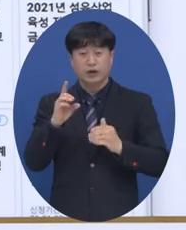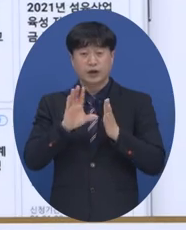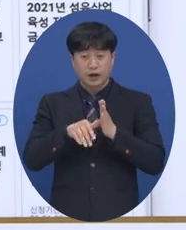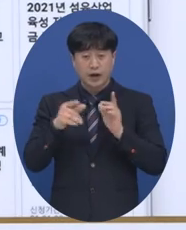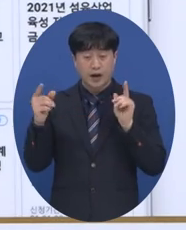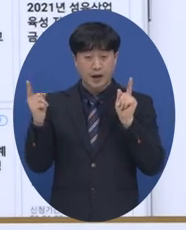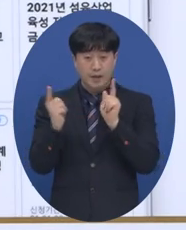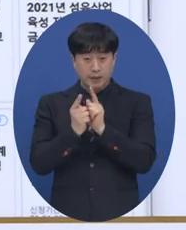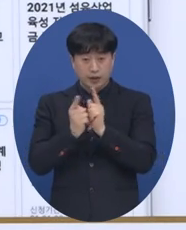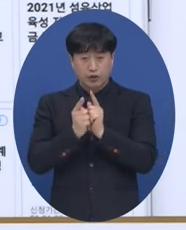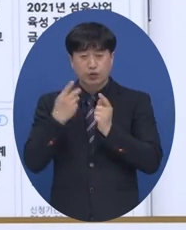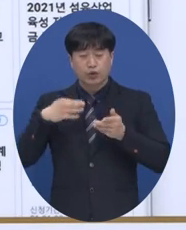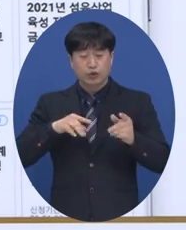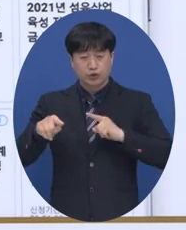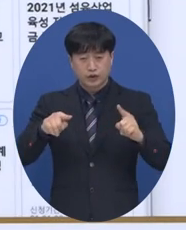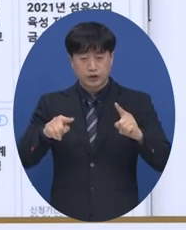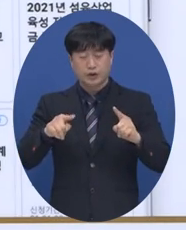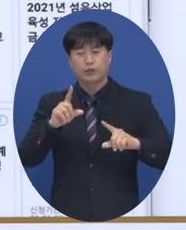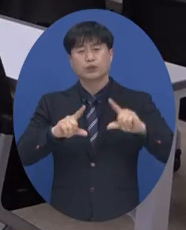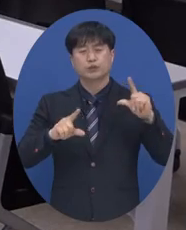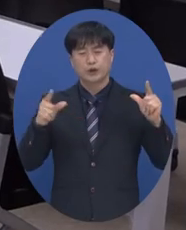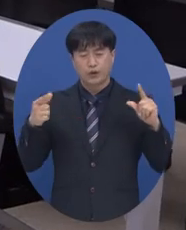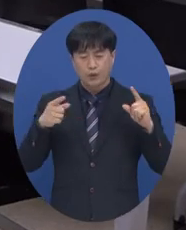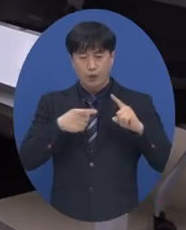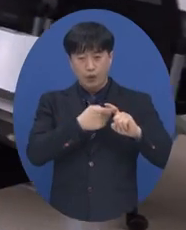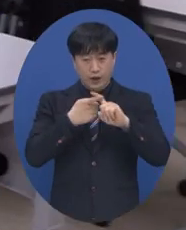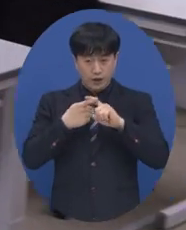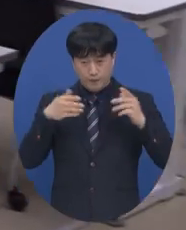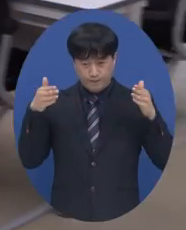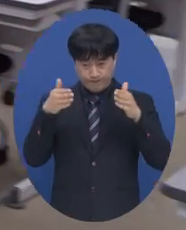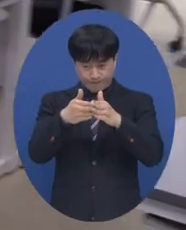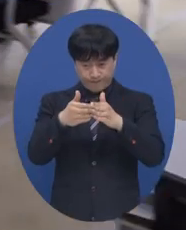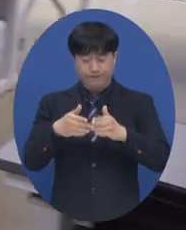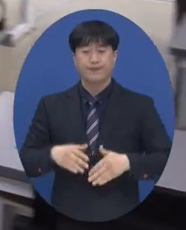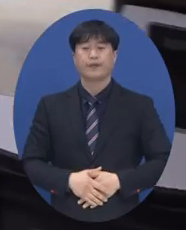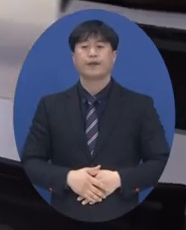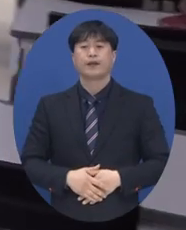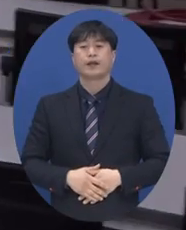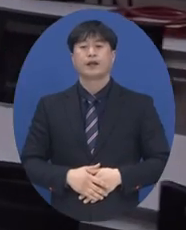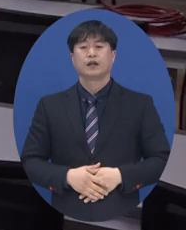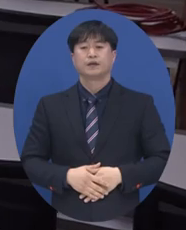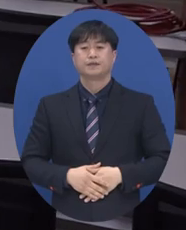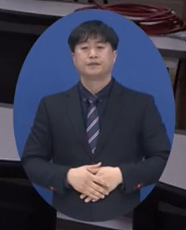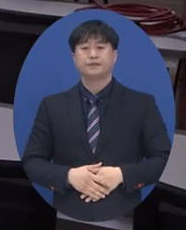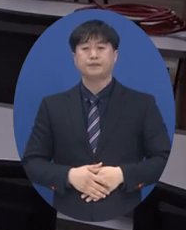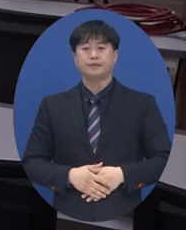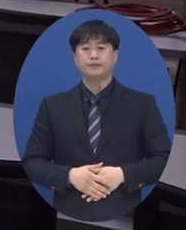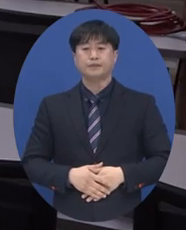경기도의 새로운 정책 실험에 관심이 모아집니다. 경기 CTV 최창순입니다.